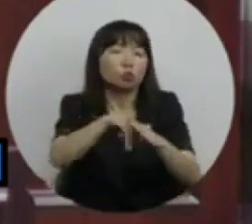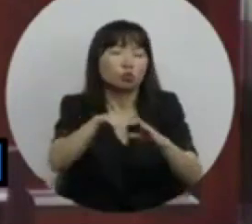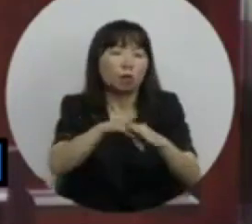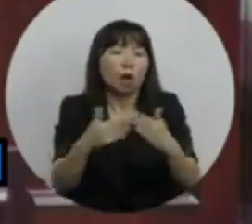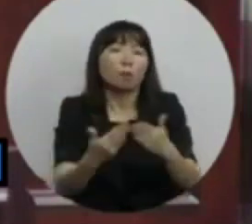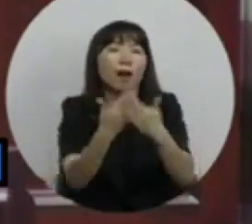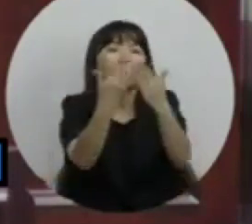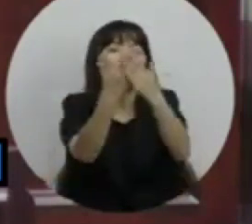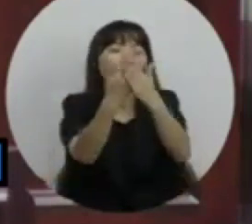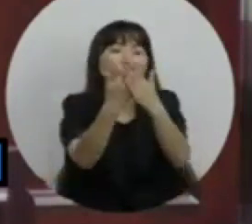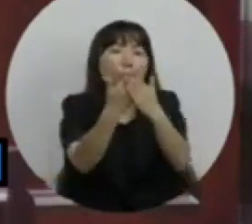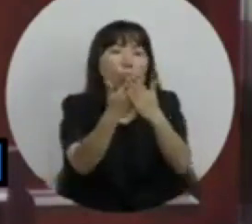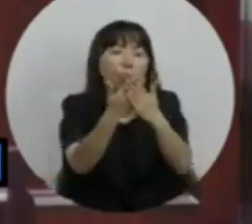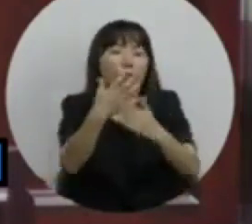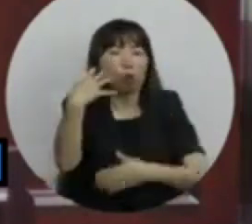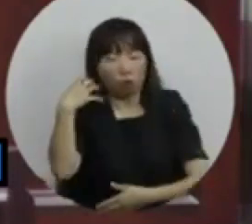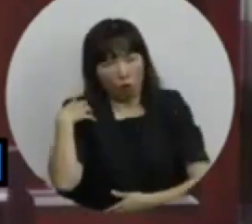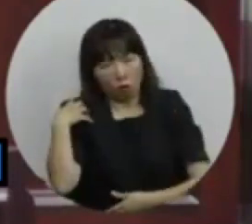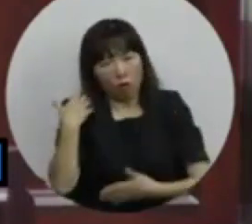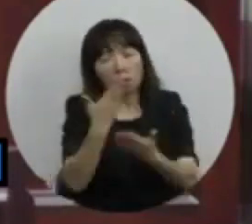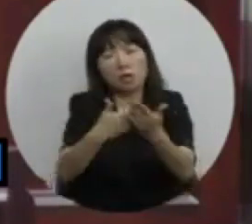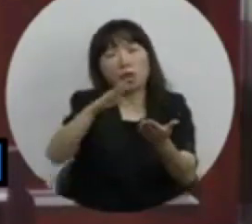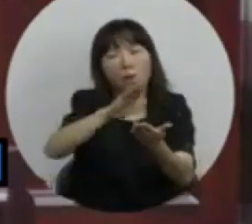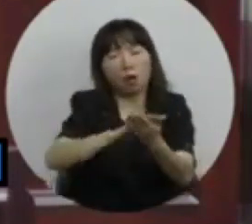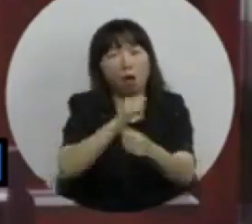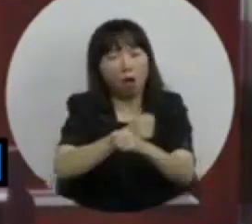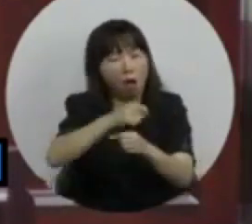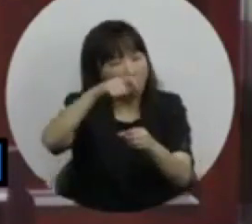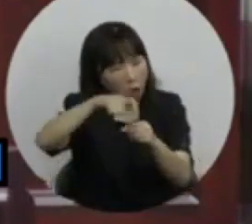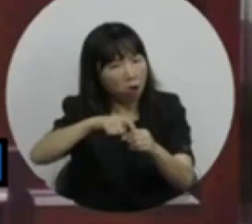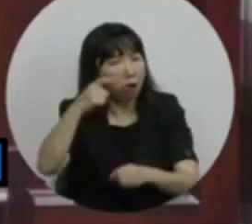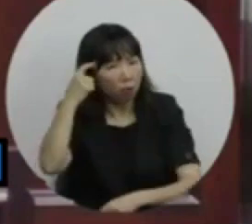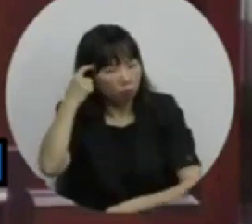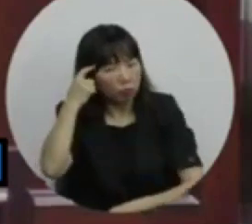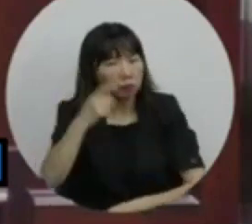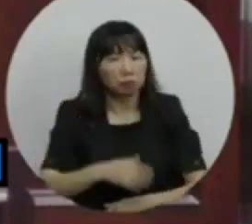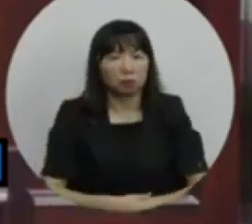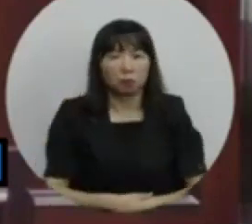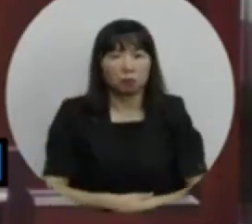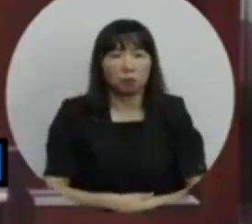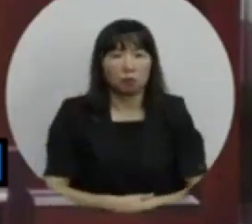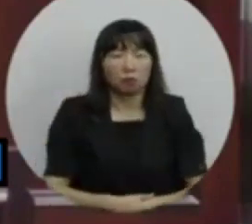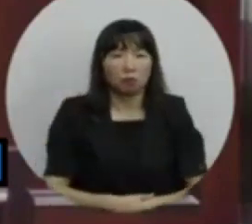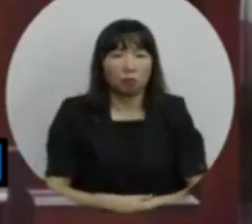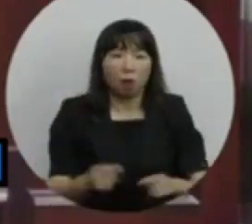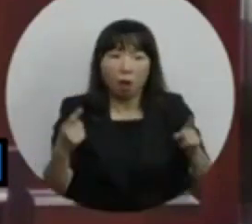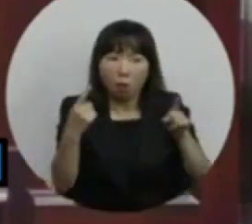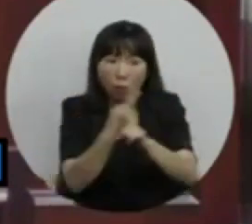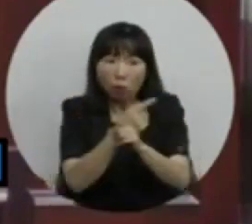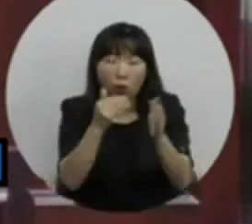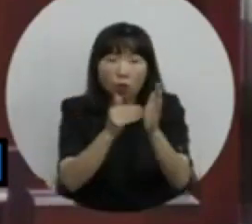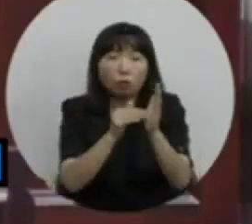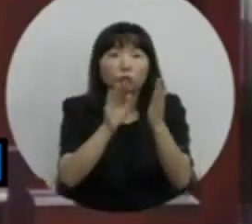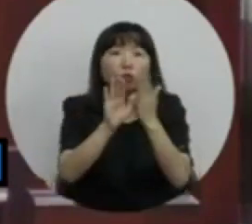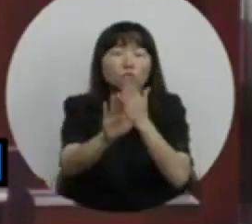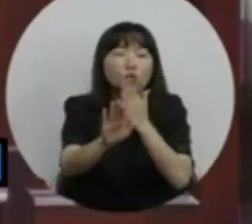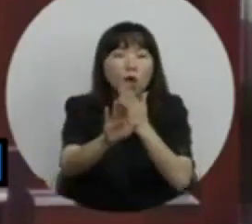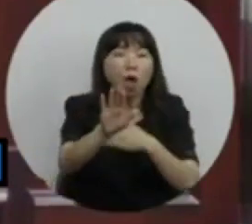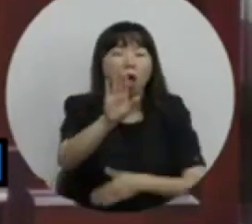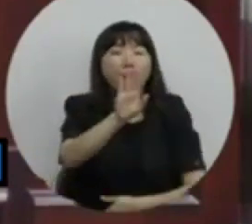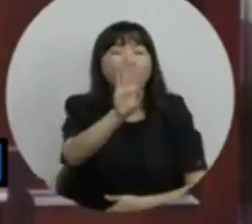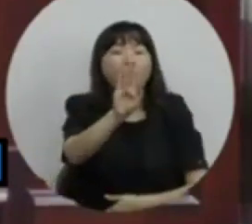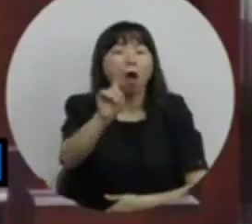수 있도록 개편하였습니다. 재단 개편 후 KBS 박원숙의 같이